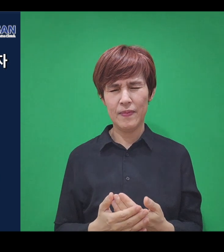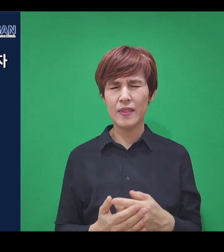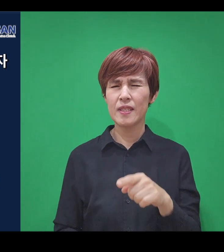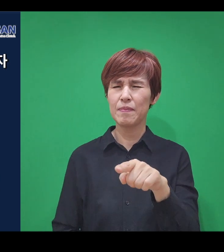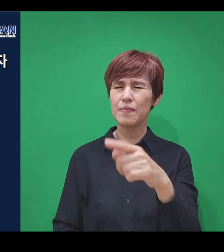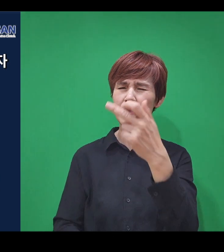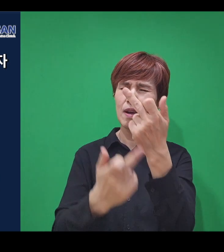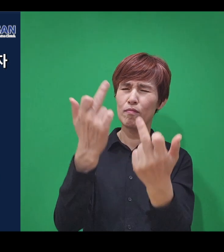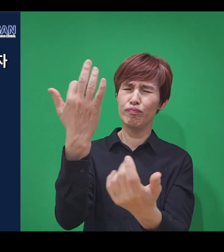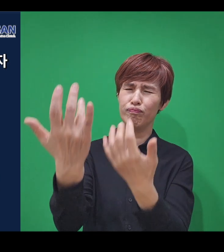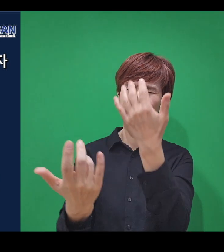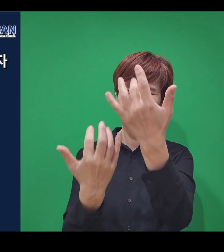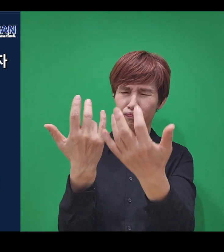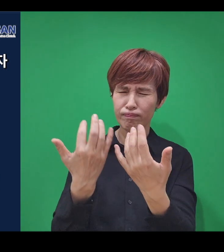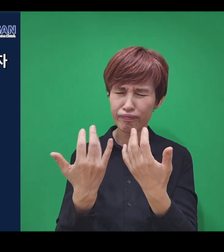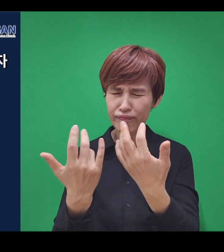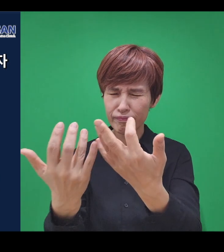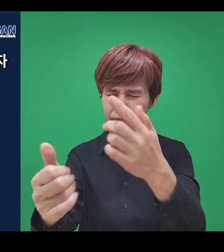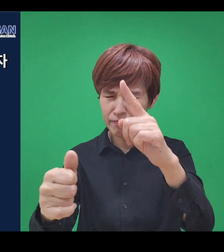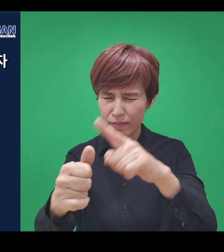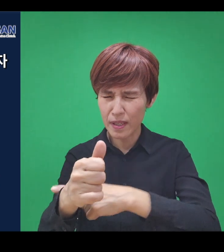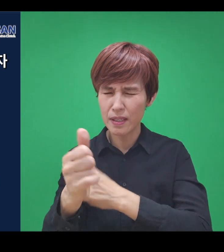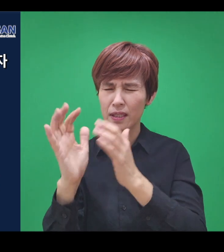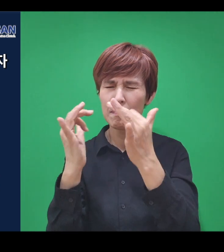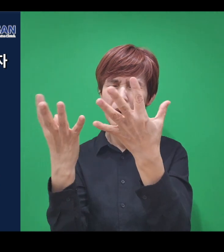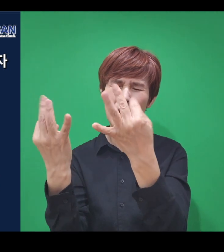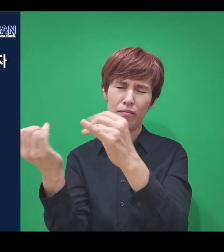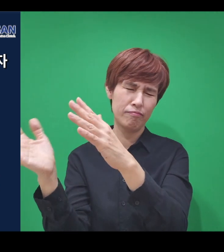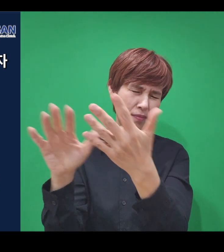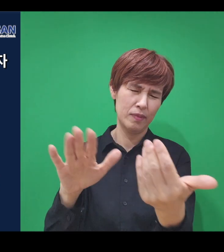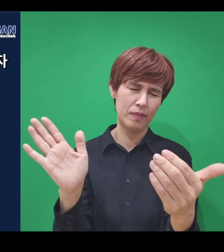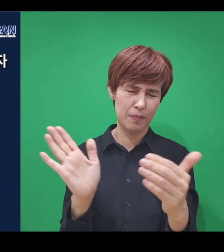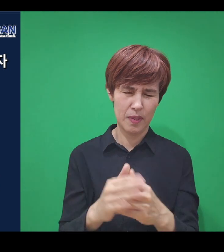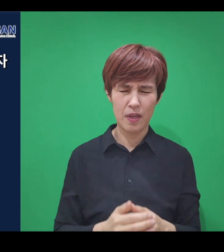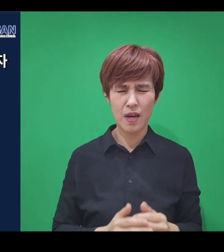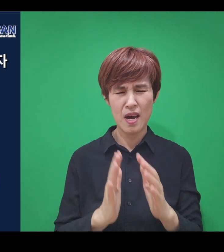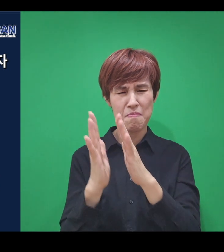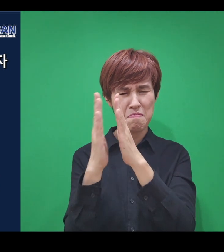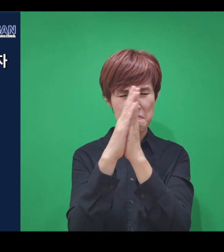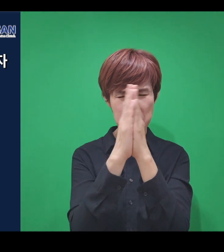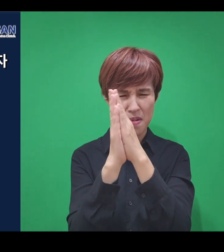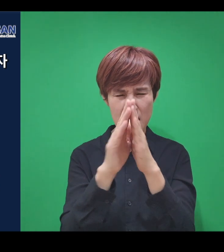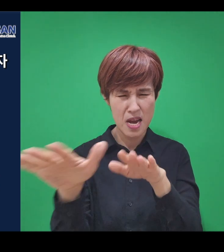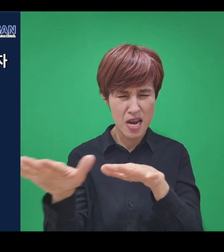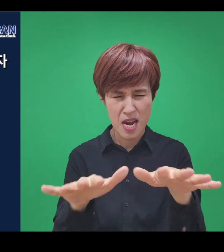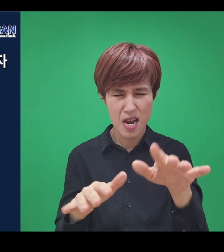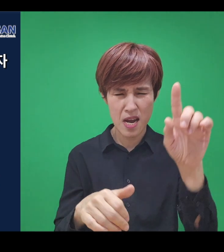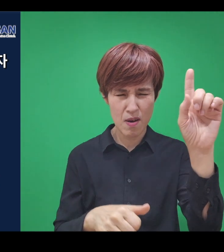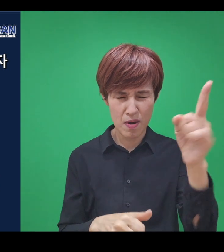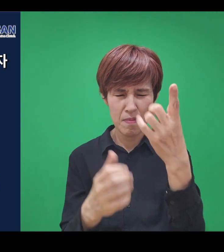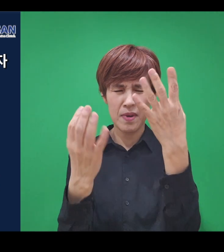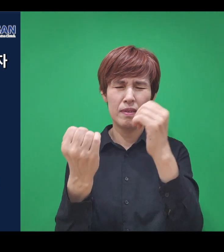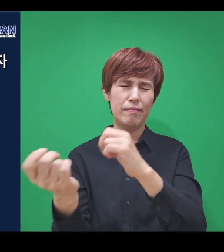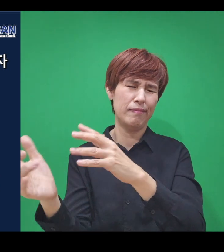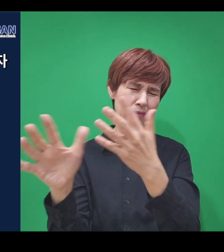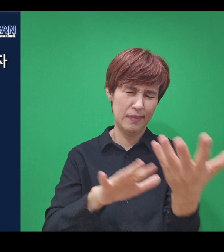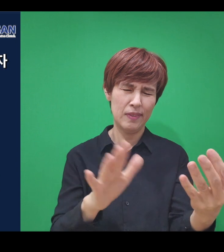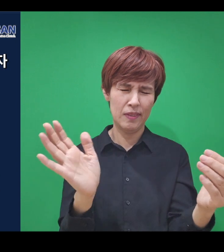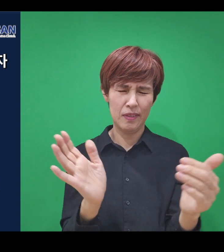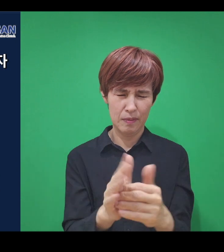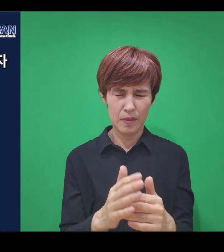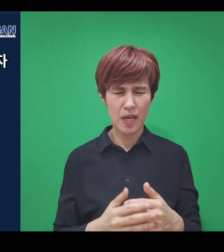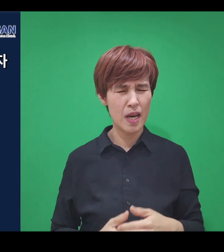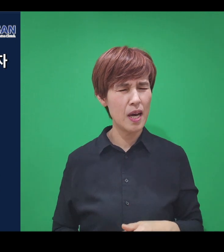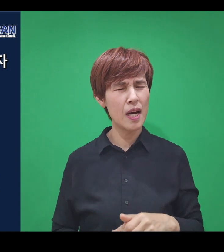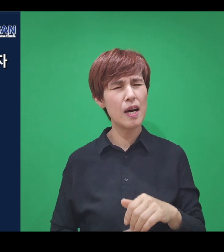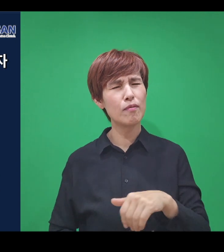나서 많은 사람들이 사망했습니다. 미얀마 강진 때문에 정말 수천 명의 사람들이 죽어나갑니다. 하나님, 우리가 손쓸 수